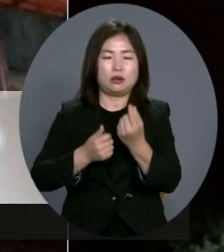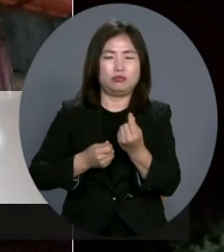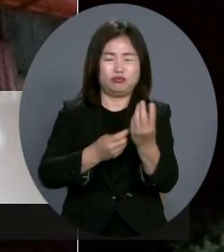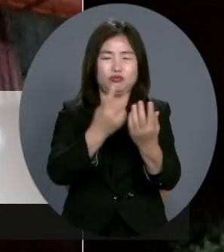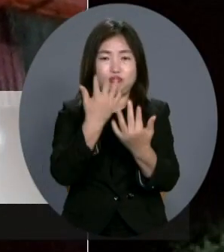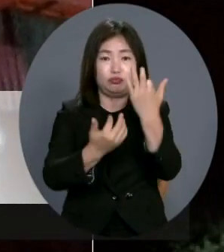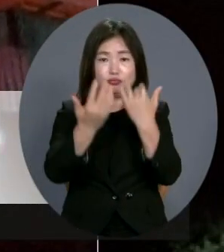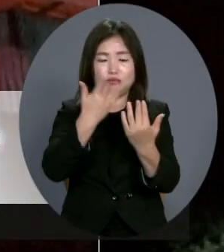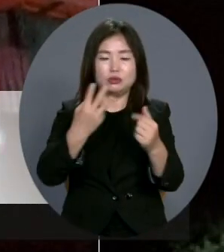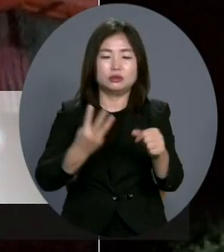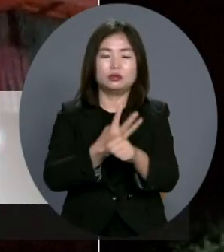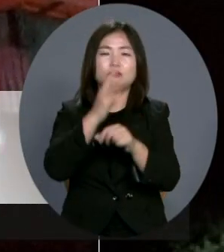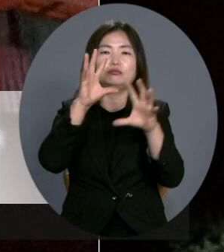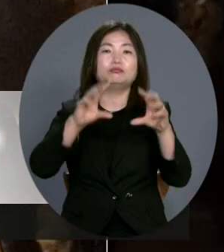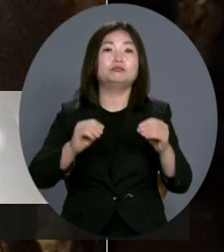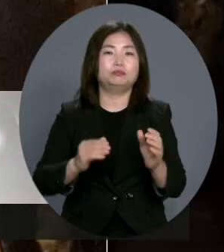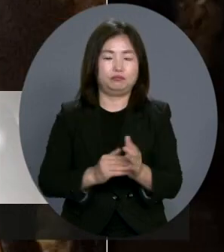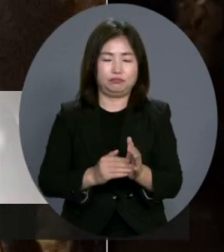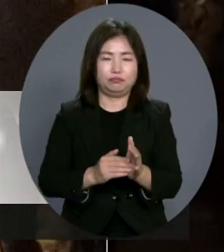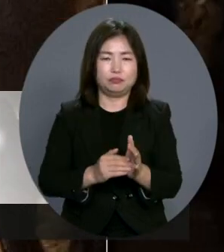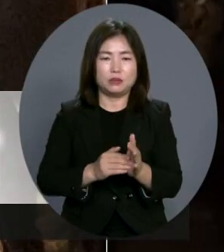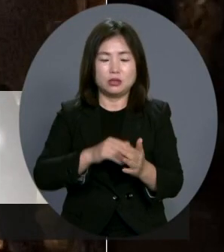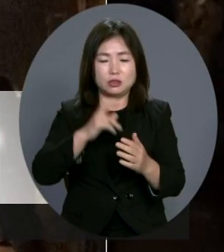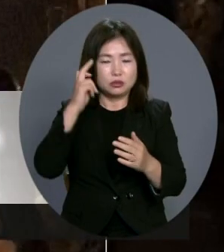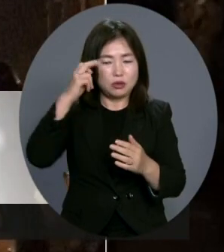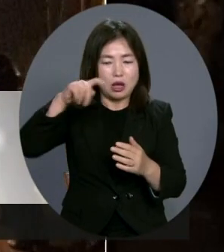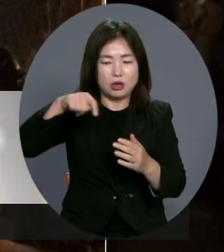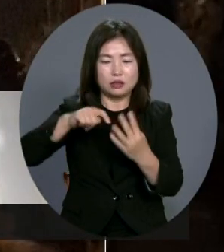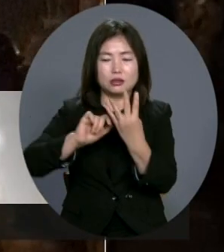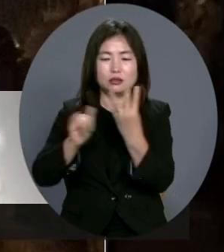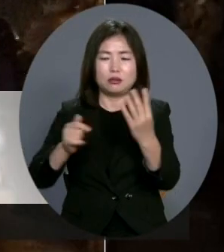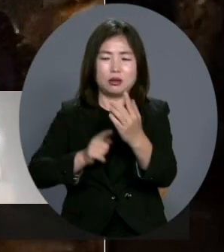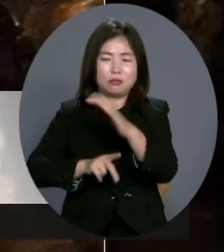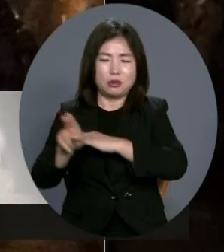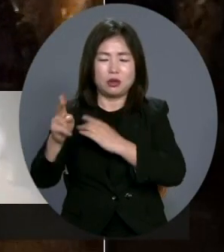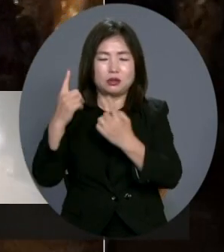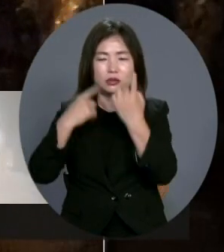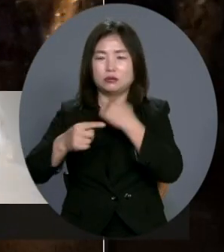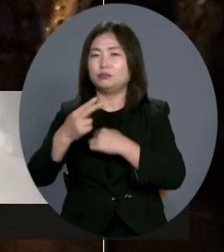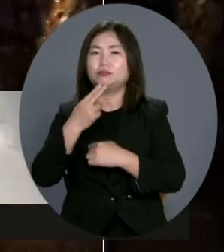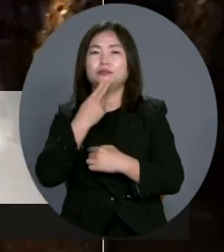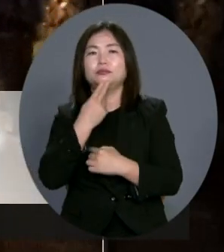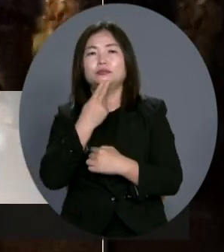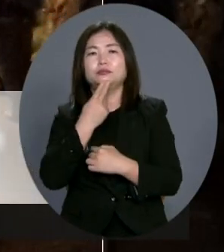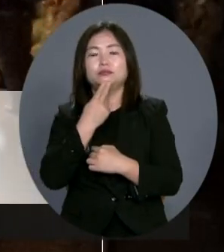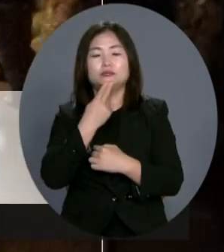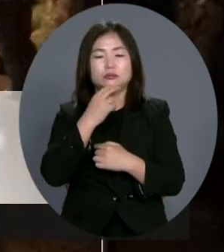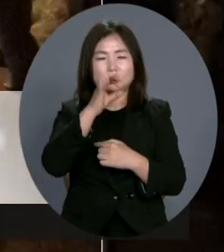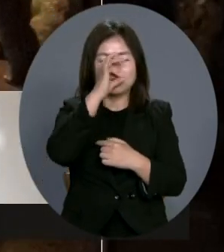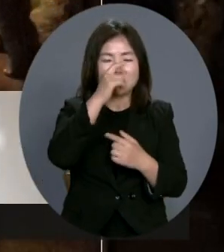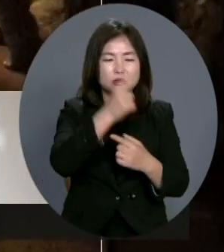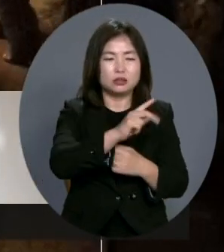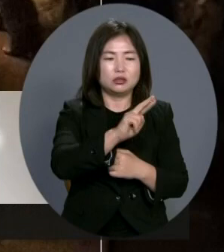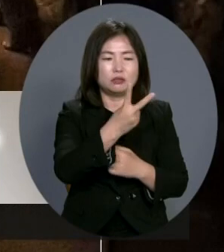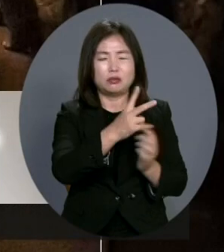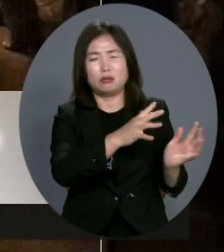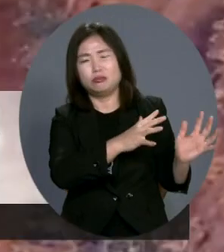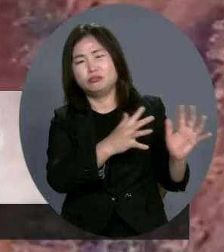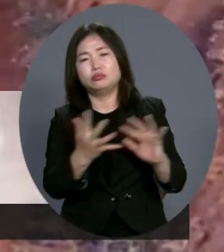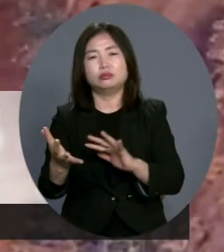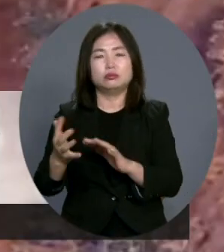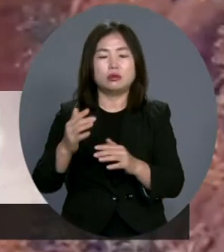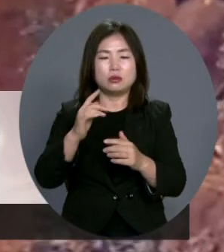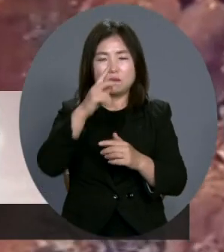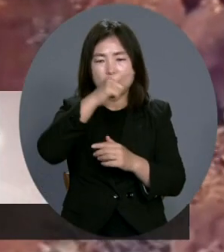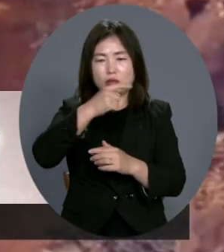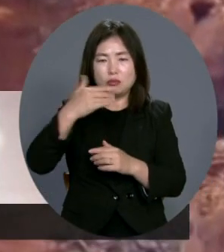태운 뒤 시간여 안에 꺼졌습니다 기숙사 안에 있던 네명은 대피해 다친 사람은 없었지만 되제 12마리가 폐사했고